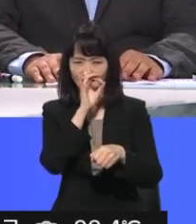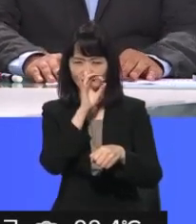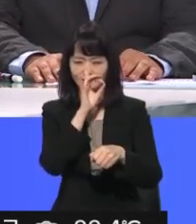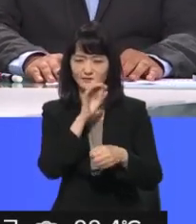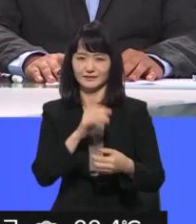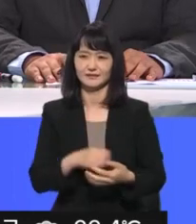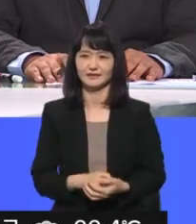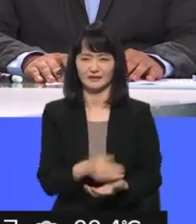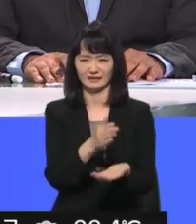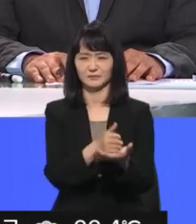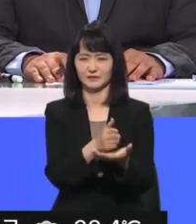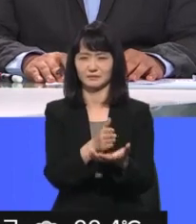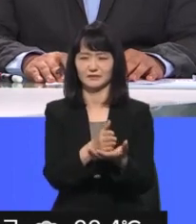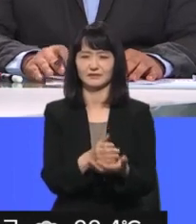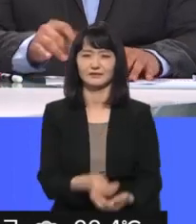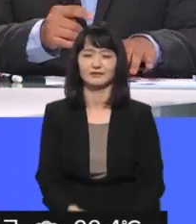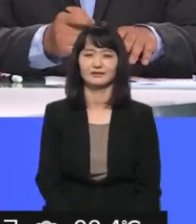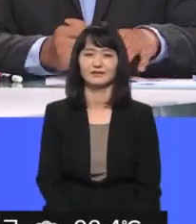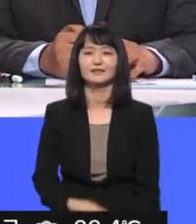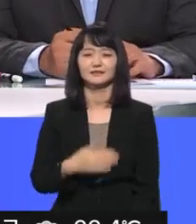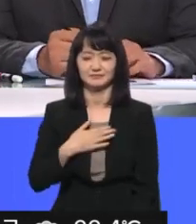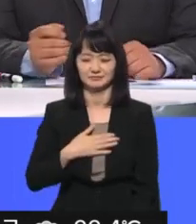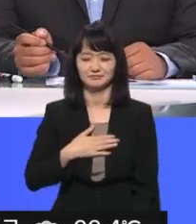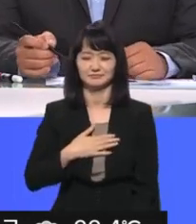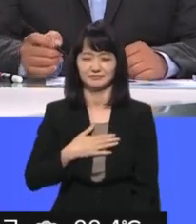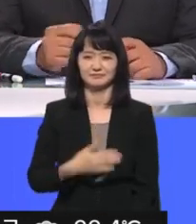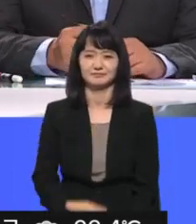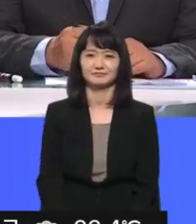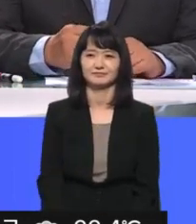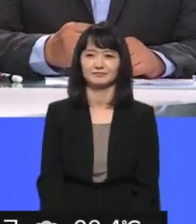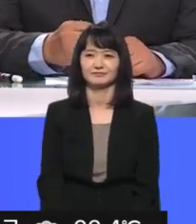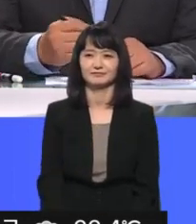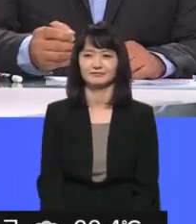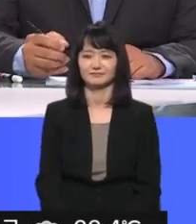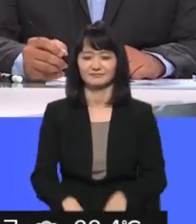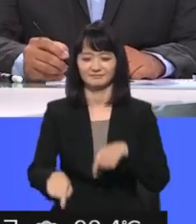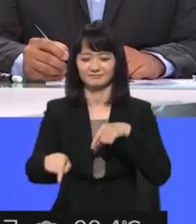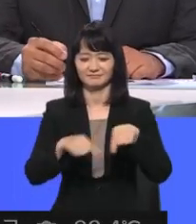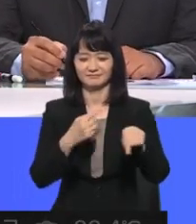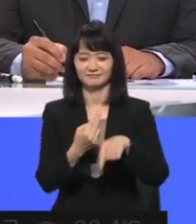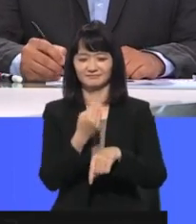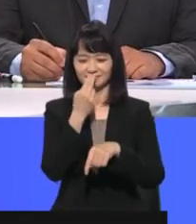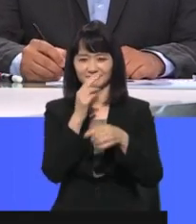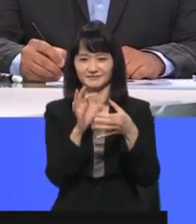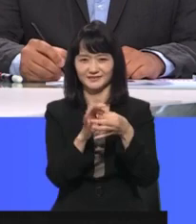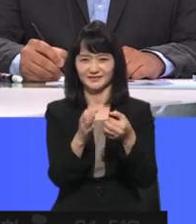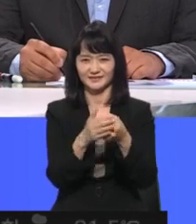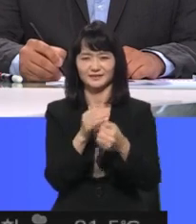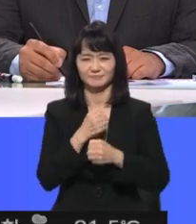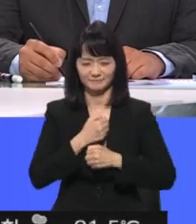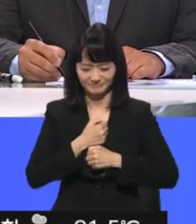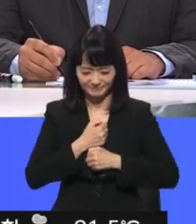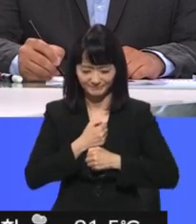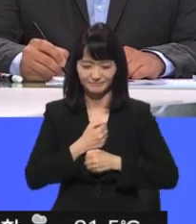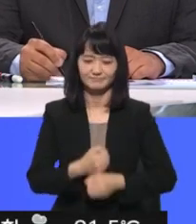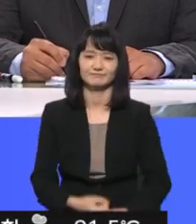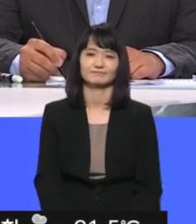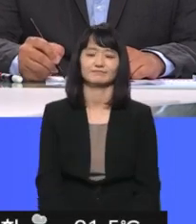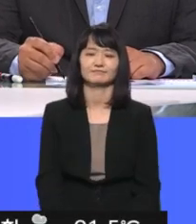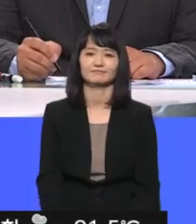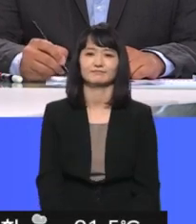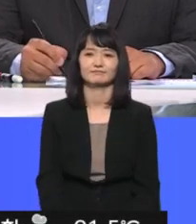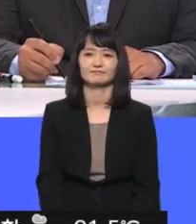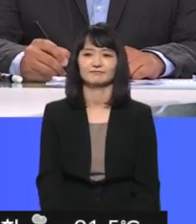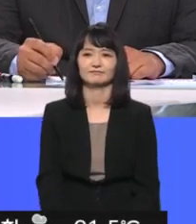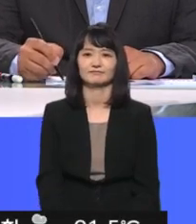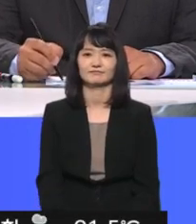하지만 그 r 5 에 l 읽습니다 1 4 정치생명이 걸린 일인데 한 상을 받았어요 조심하겠습니다 알겠습니다 망 구조 아님